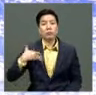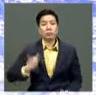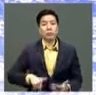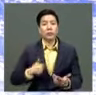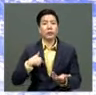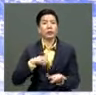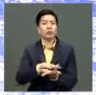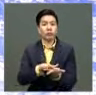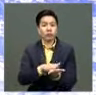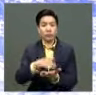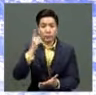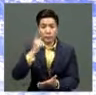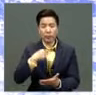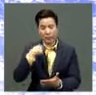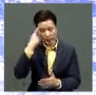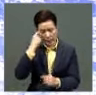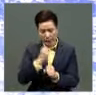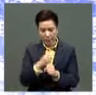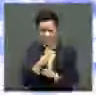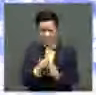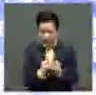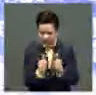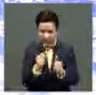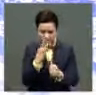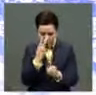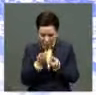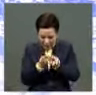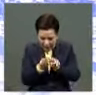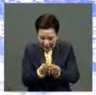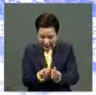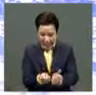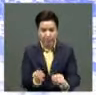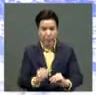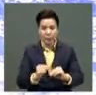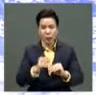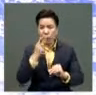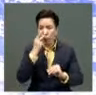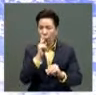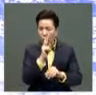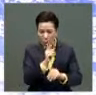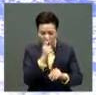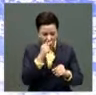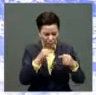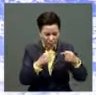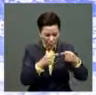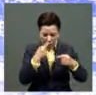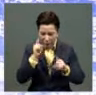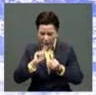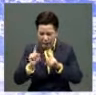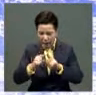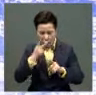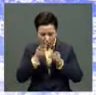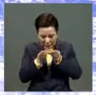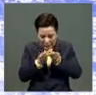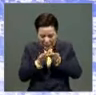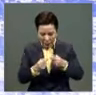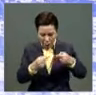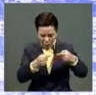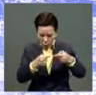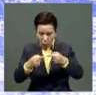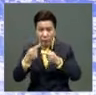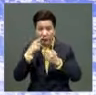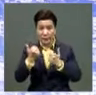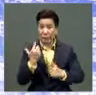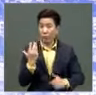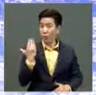างสูงแล้วเราจะทำให้ดียิ่งกว่านี้จะละเอียดยิ่งกว่านี้จะดูในทุกๆข้อนะครับที่ออกไปเพราะว่านี่เพิ่งออก